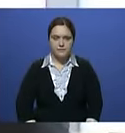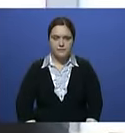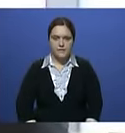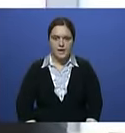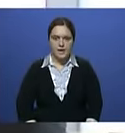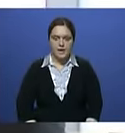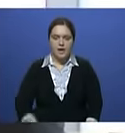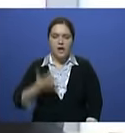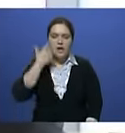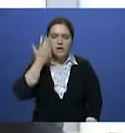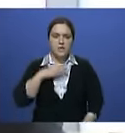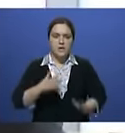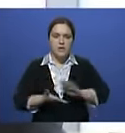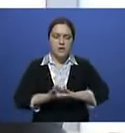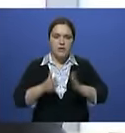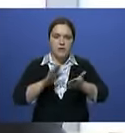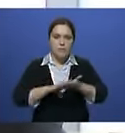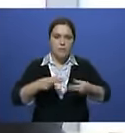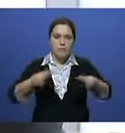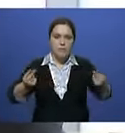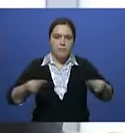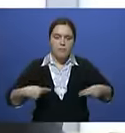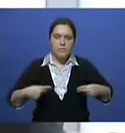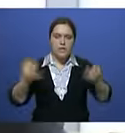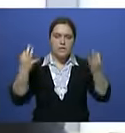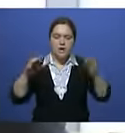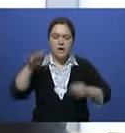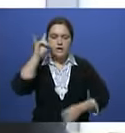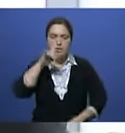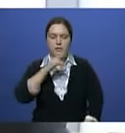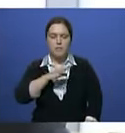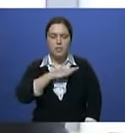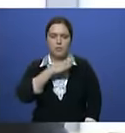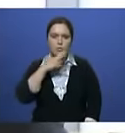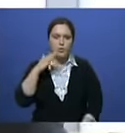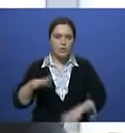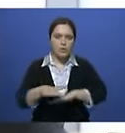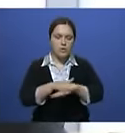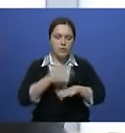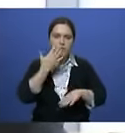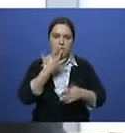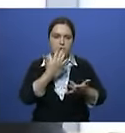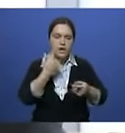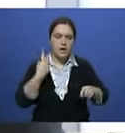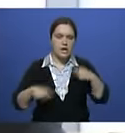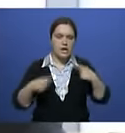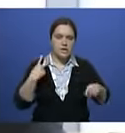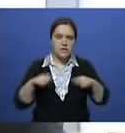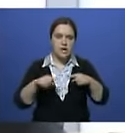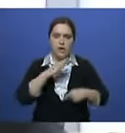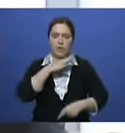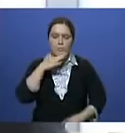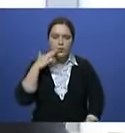независимости Казахстана Казахстан из себя представлял многонациональное Государство и Хотя многие из